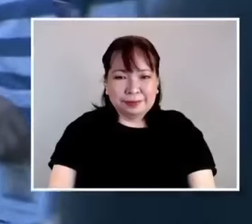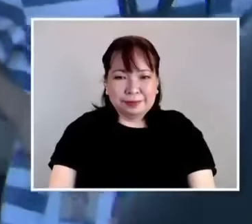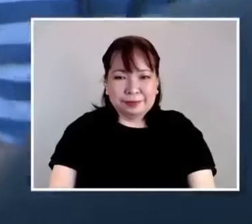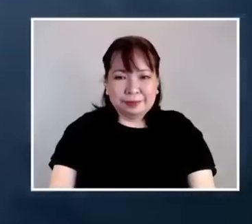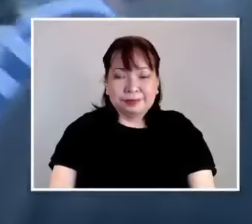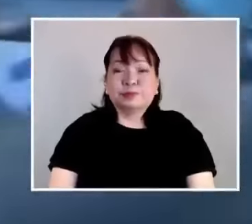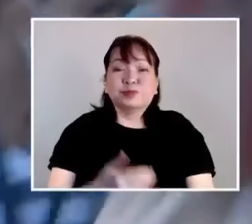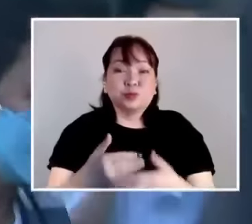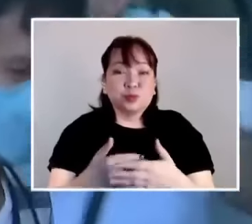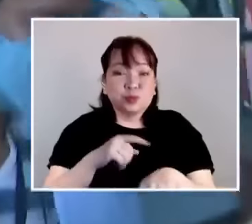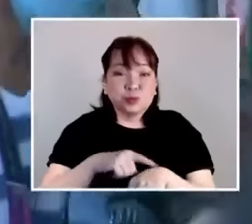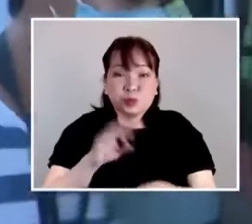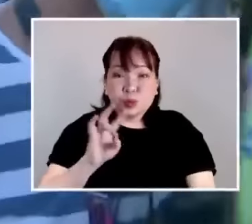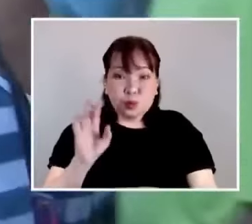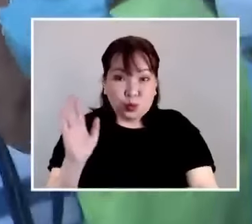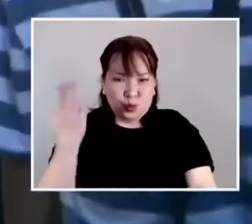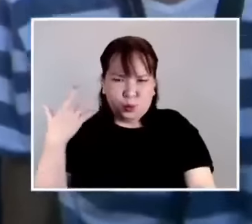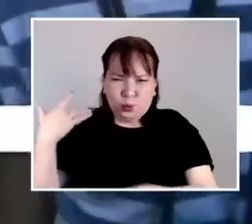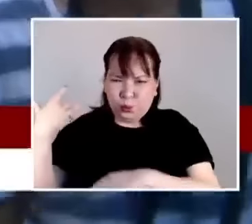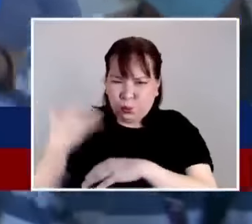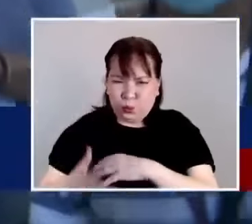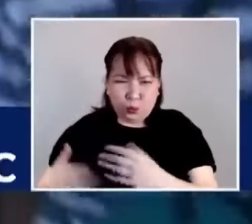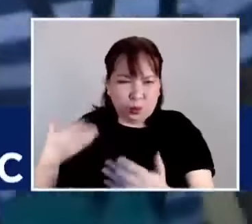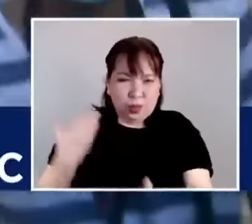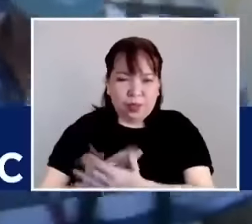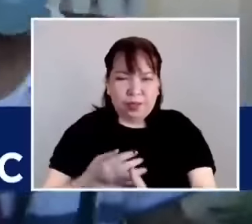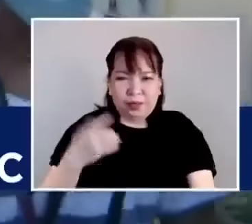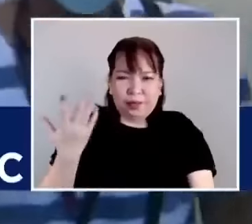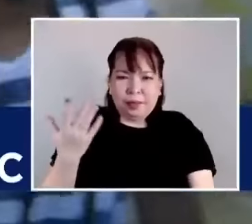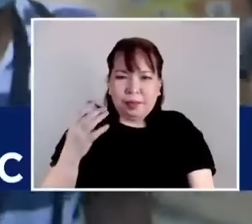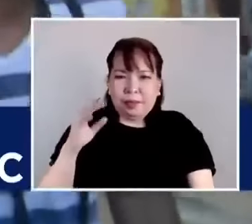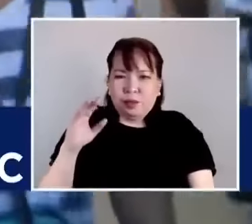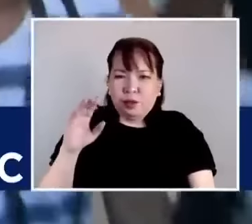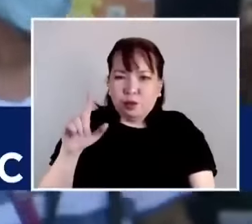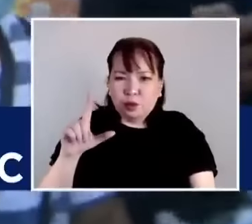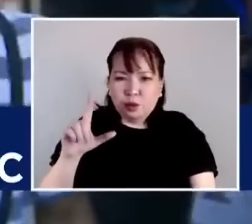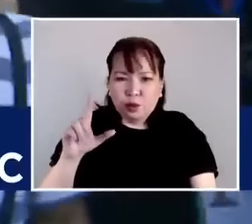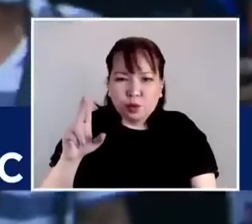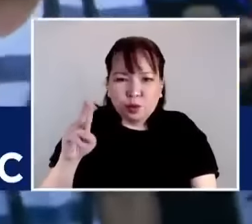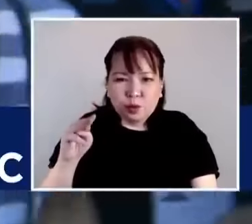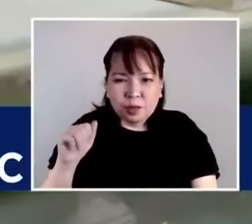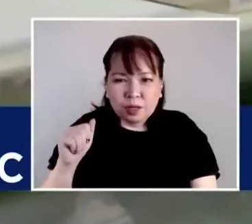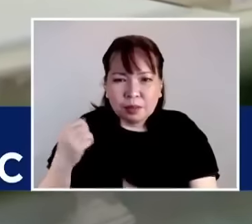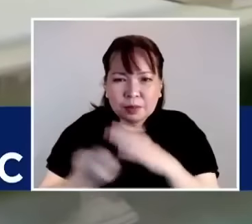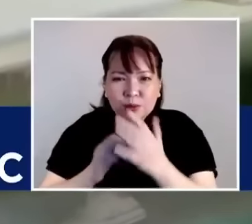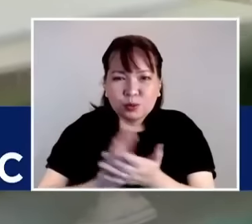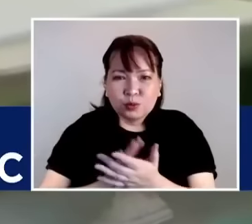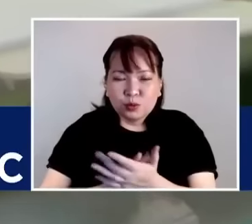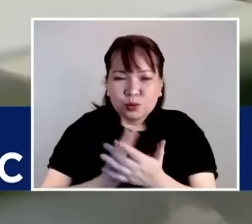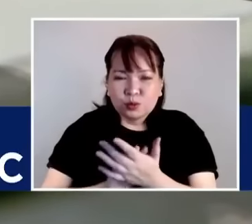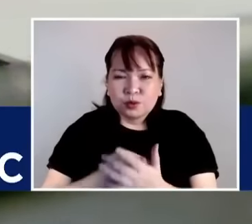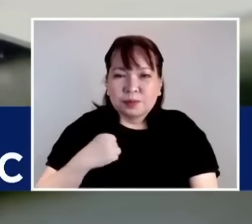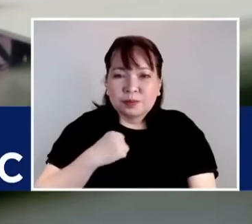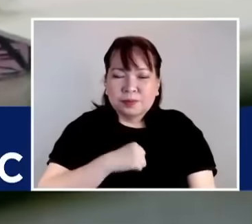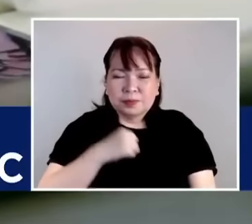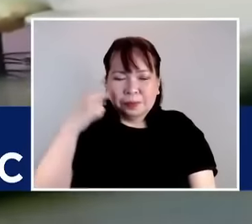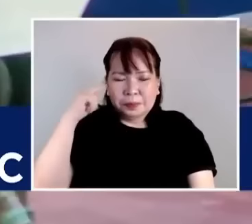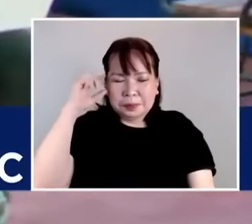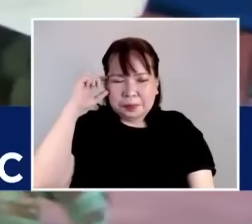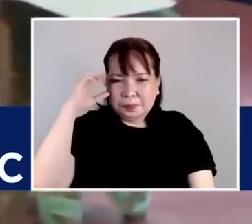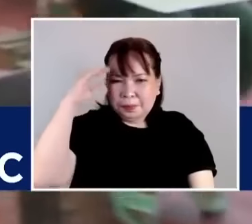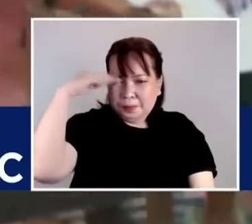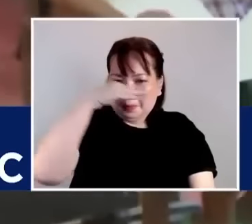Bago mag-alas 7 ng umaga, dumating na sa Bayan Luma Elementary School si Senador Ping Lacson. Matapos pumila,